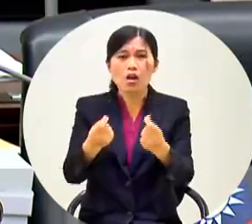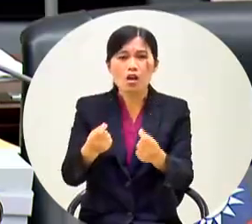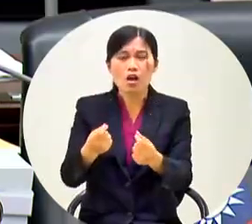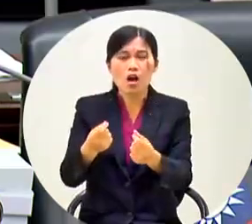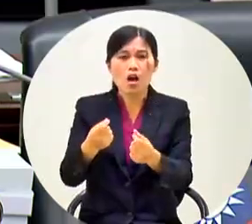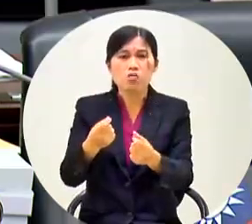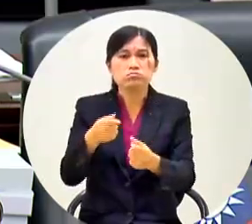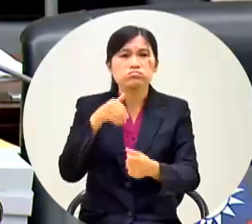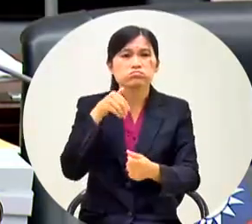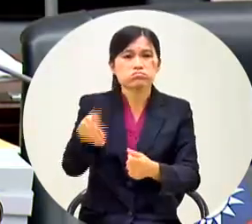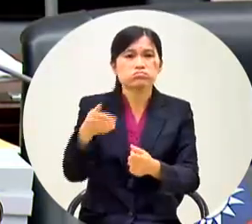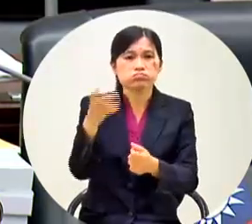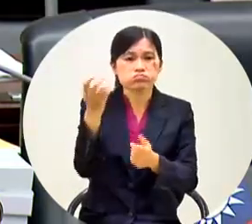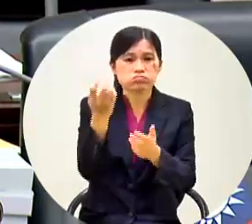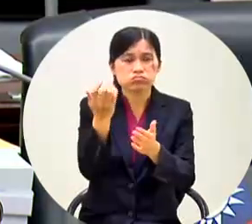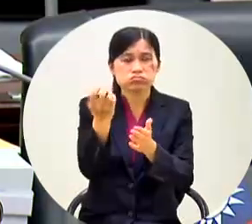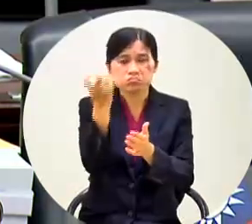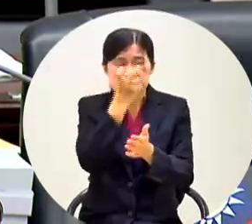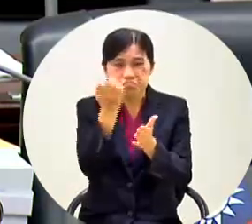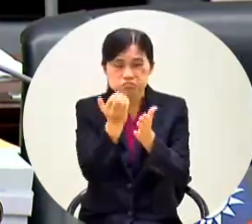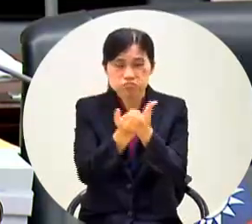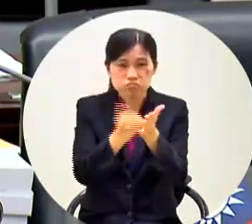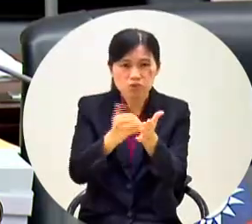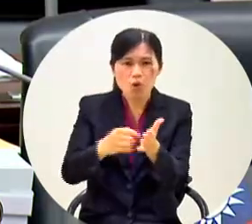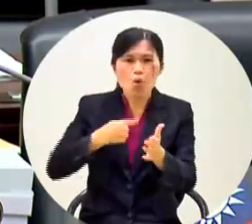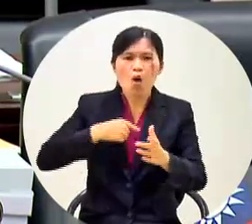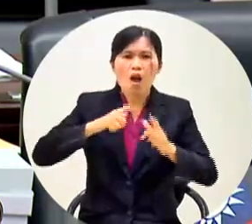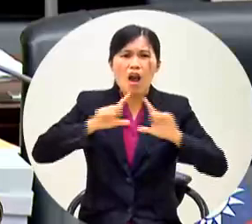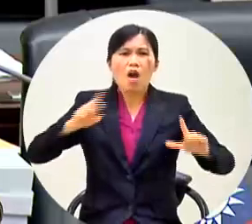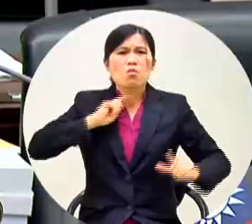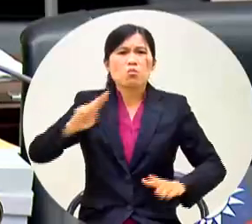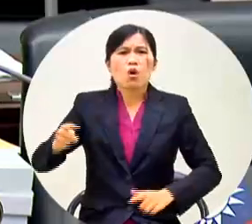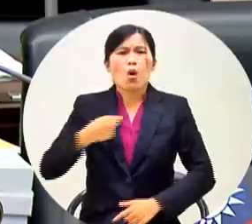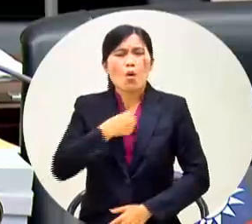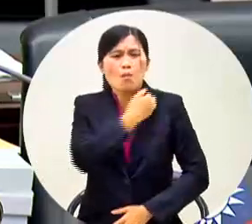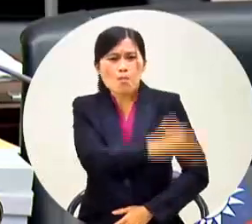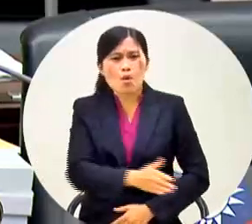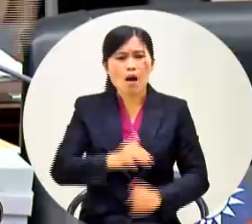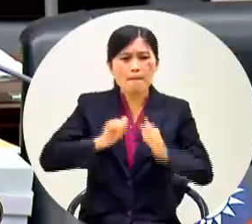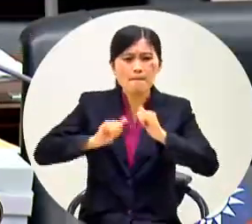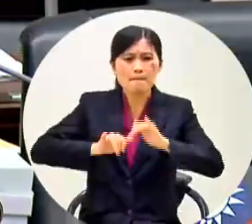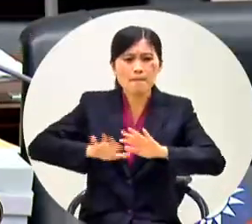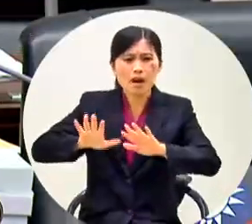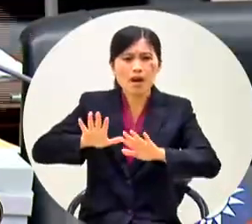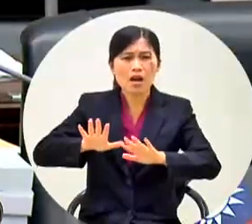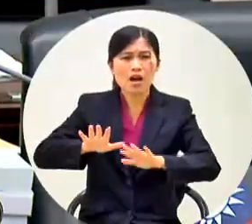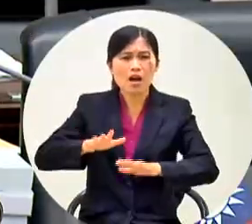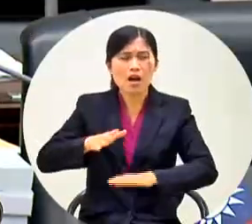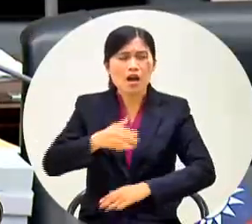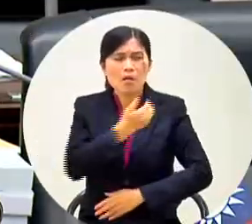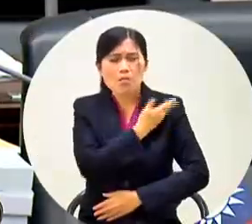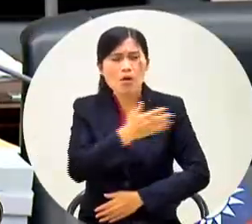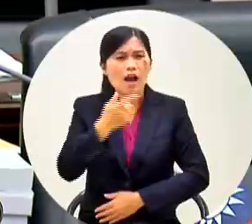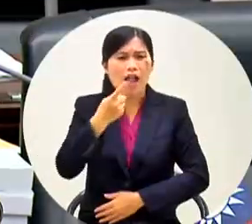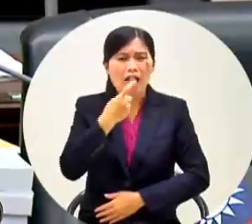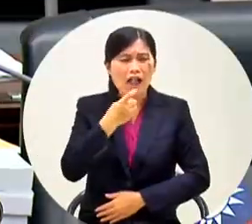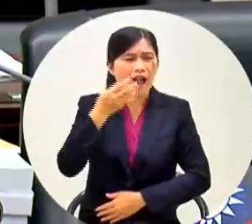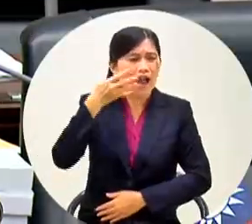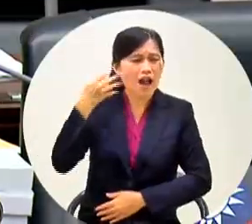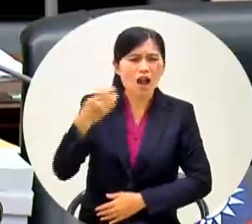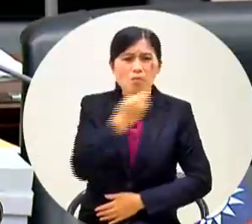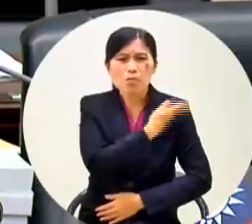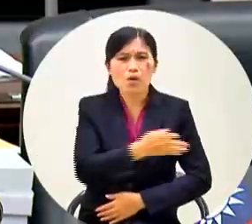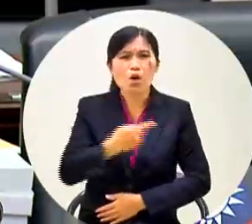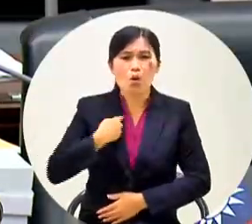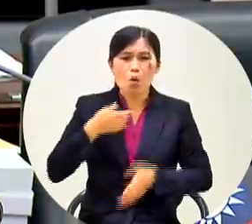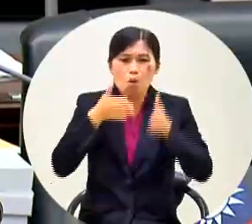民党谈讲，我是无分国民党、民进党的。我认为何必安那做，咱拢是为高雄市民呐、啊。有上